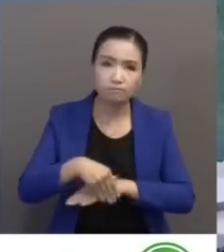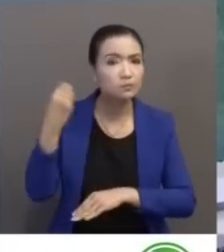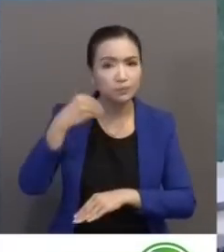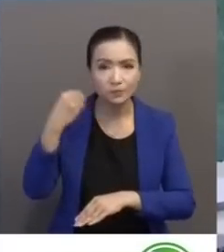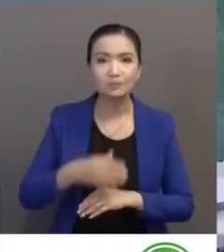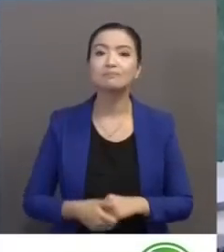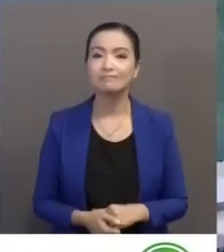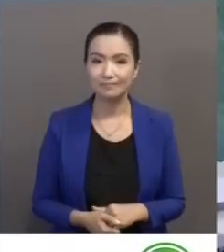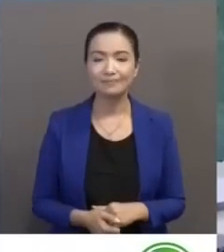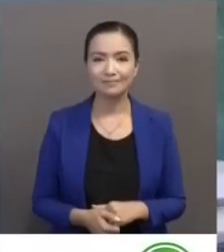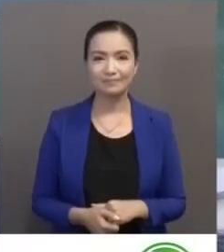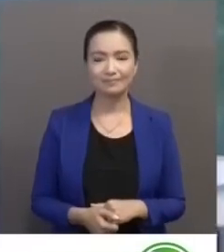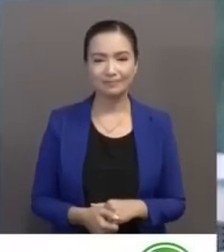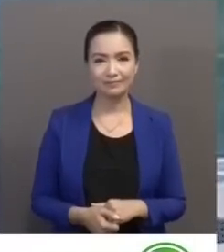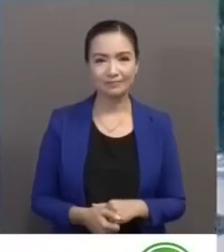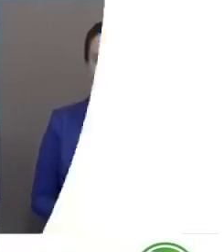ช่างดำค่ะ